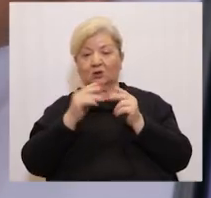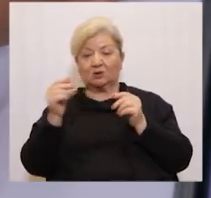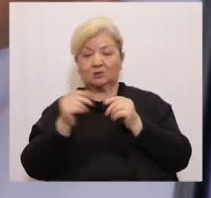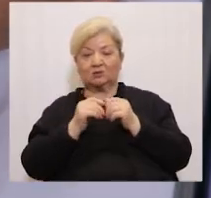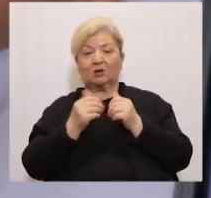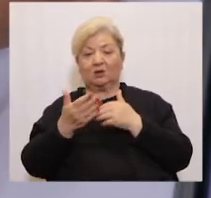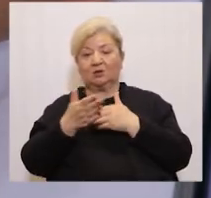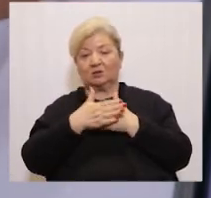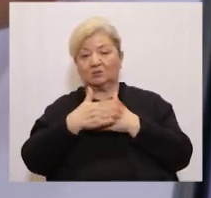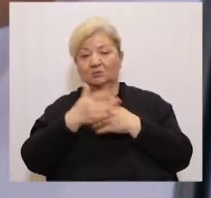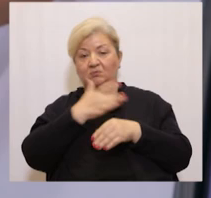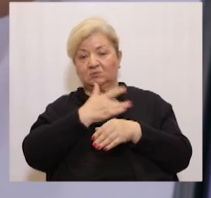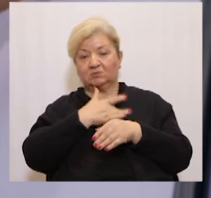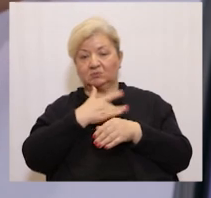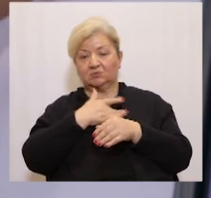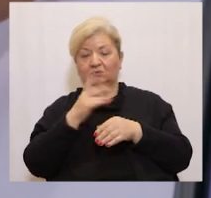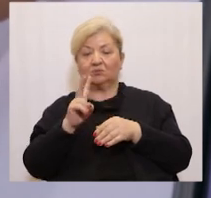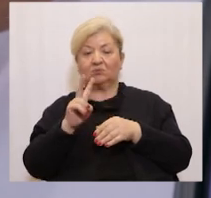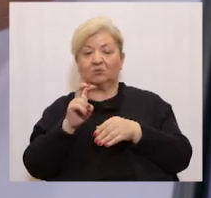გაიზარდოს დაახლოებით